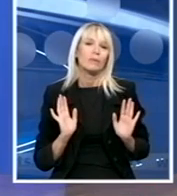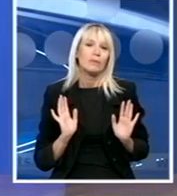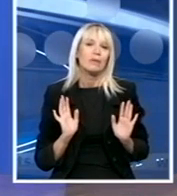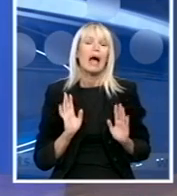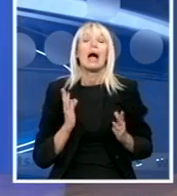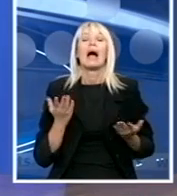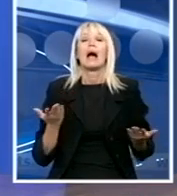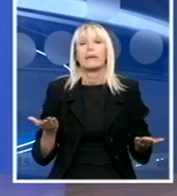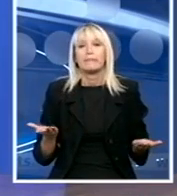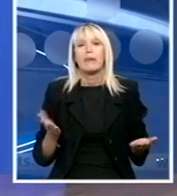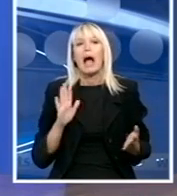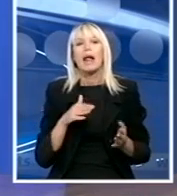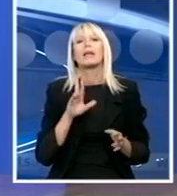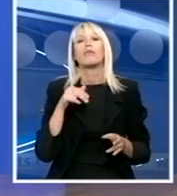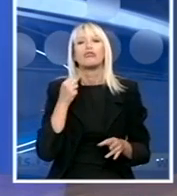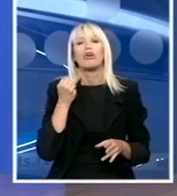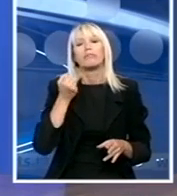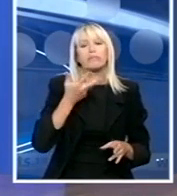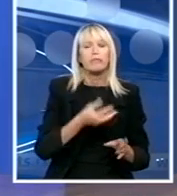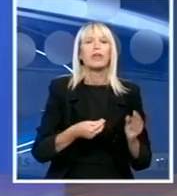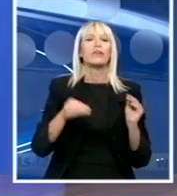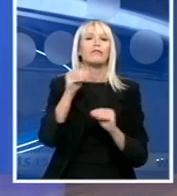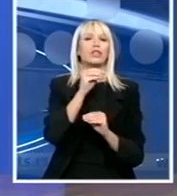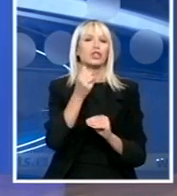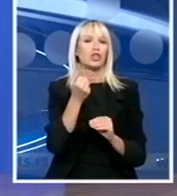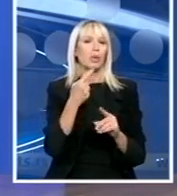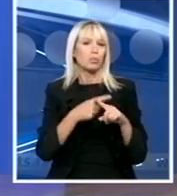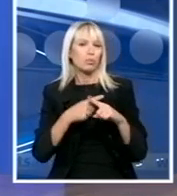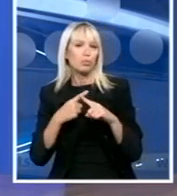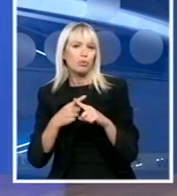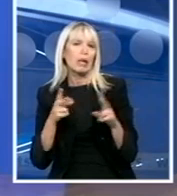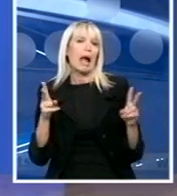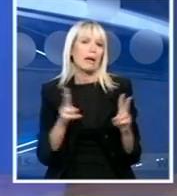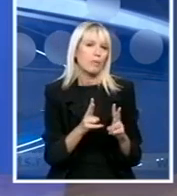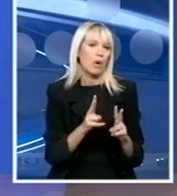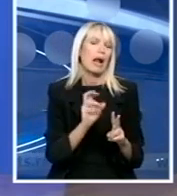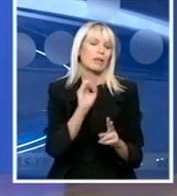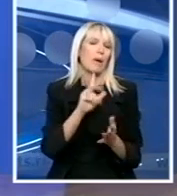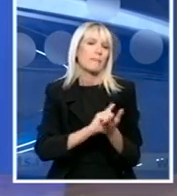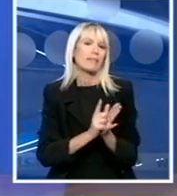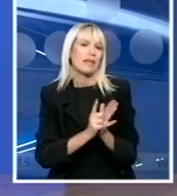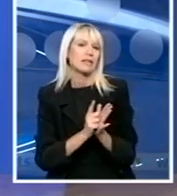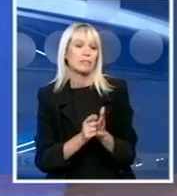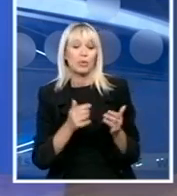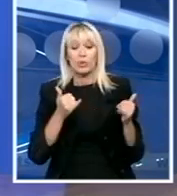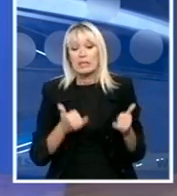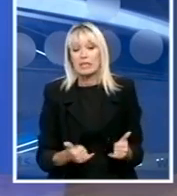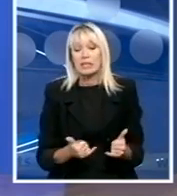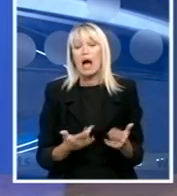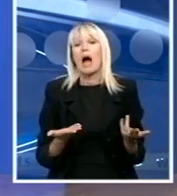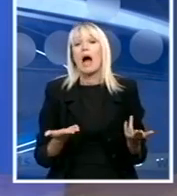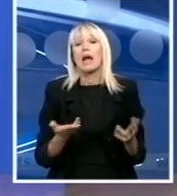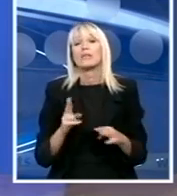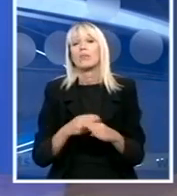zato biti češće i to je u ovom trenutku jedno rešenje koje je